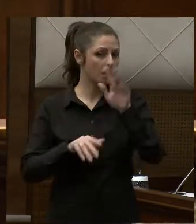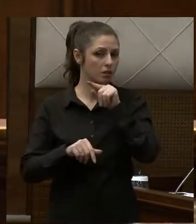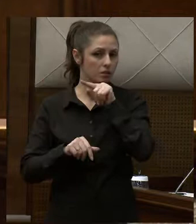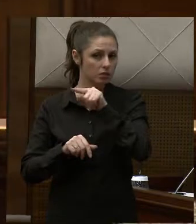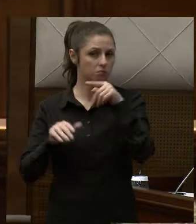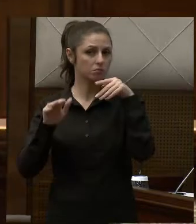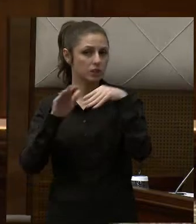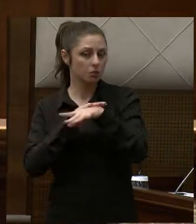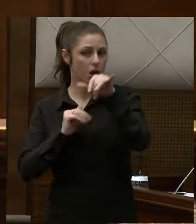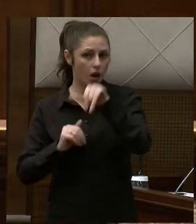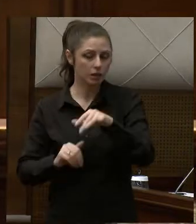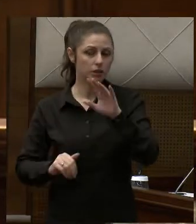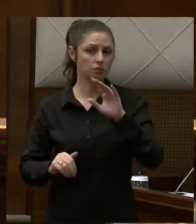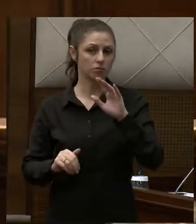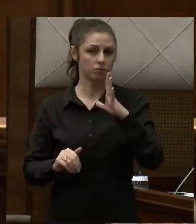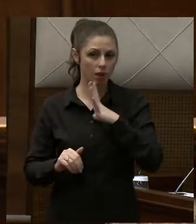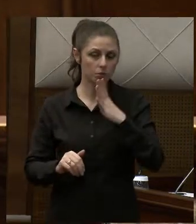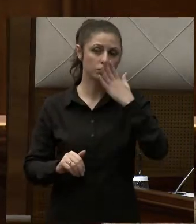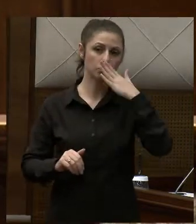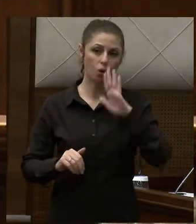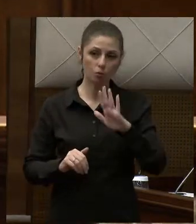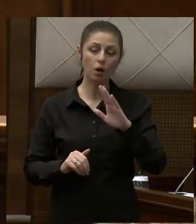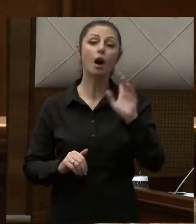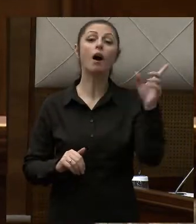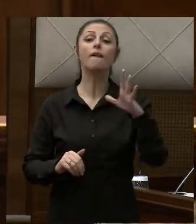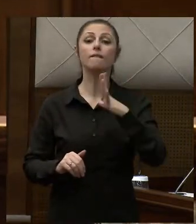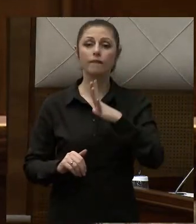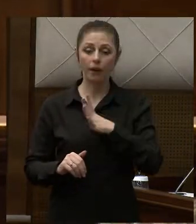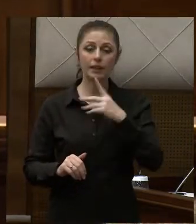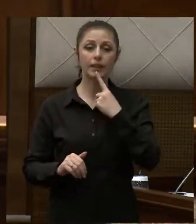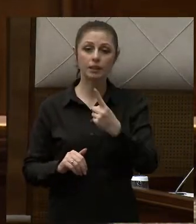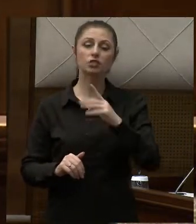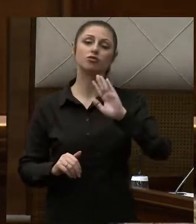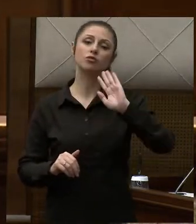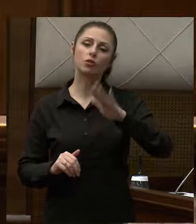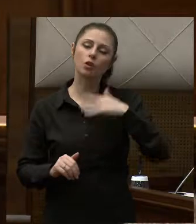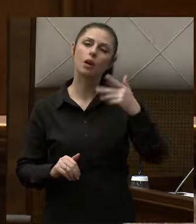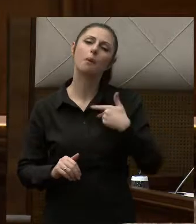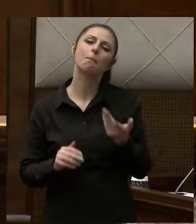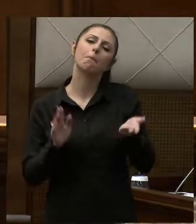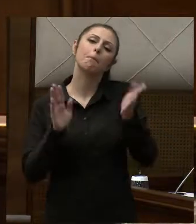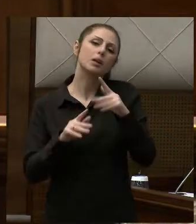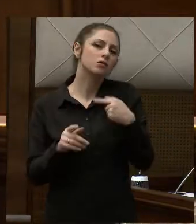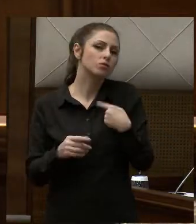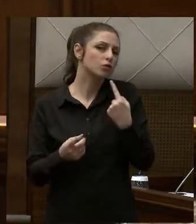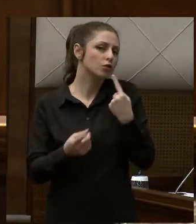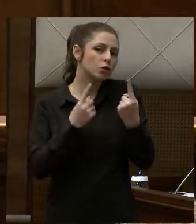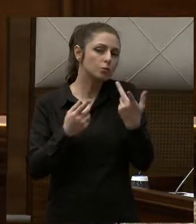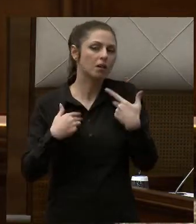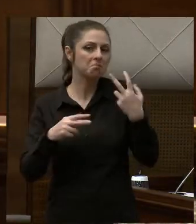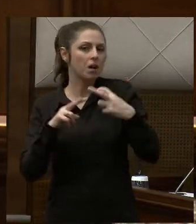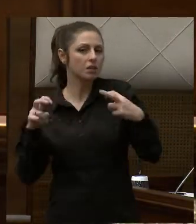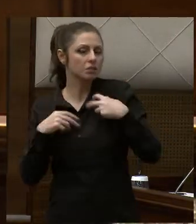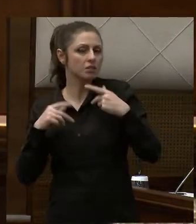sahip midir, değil midir? Sahiptir dendikten sonra üzerinde başka bir yorum yapmak, başka bir araştırma